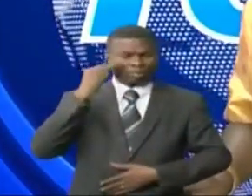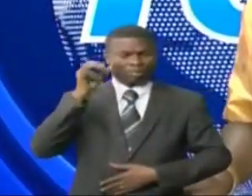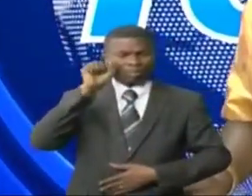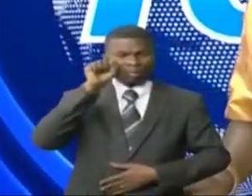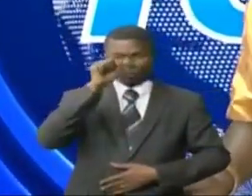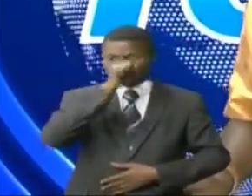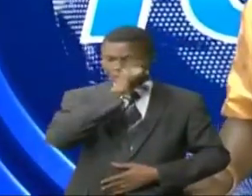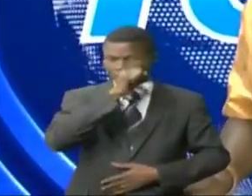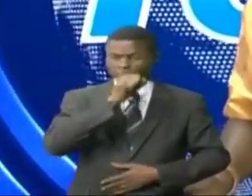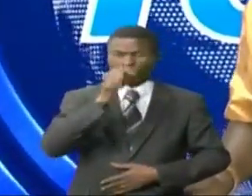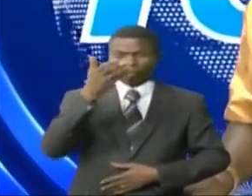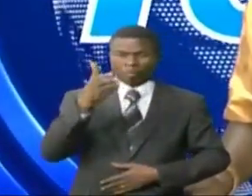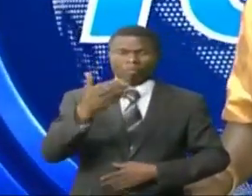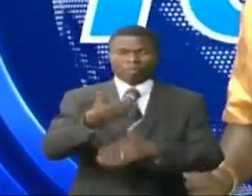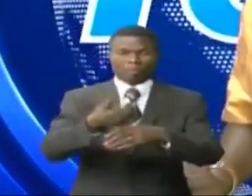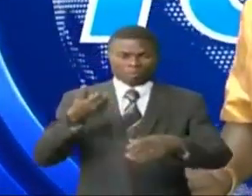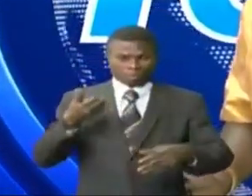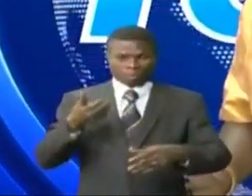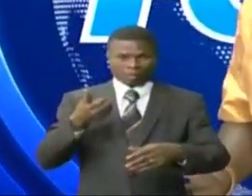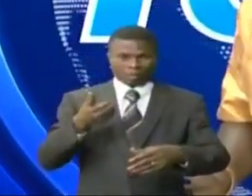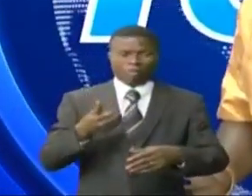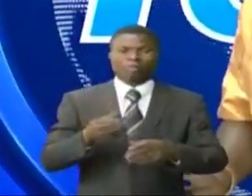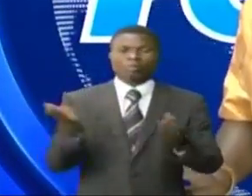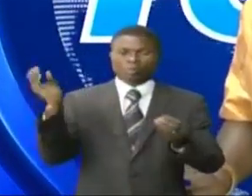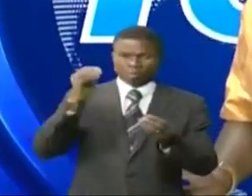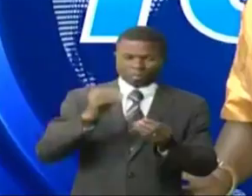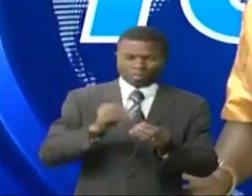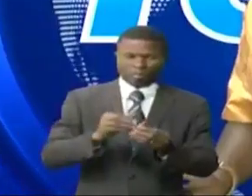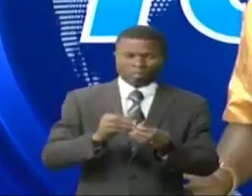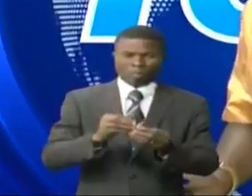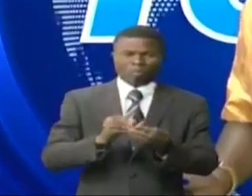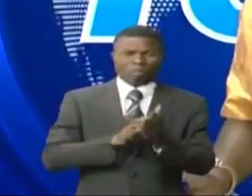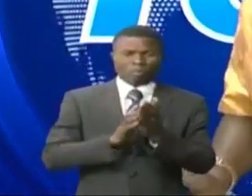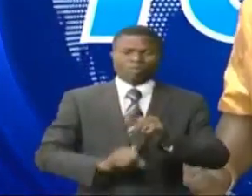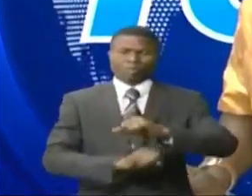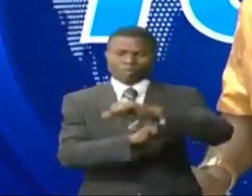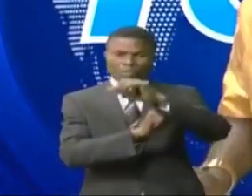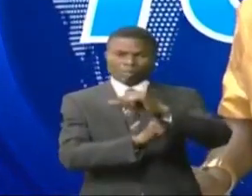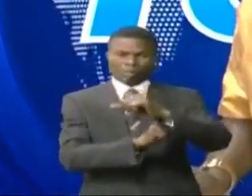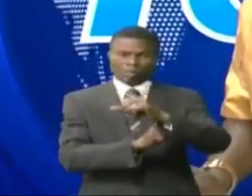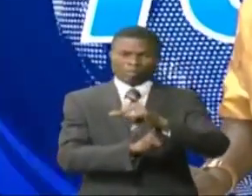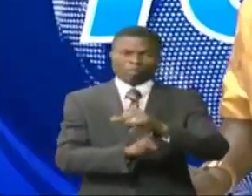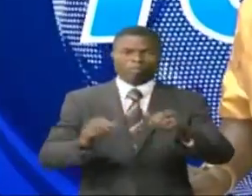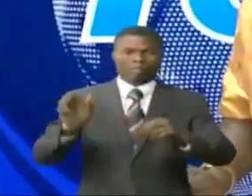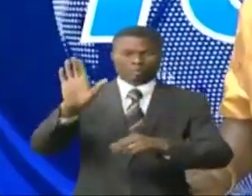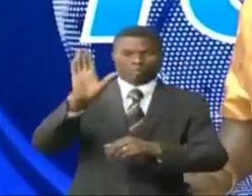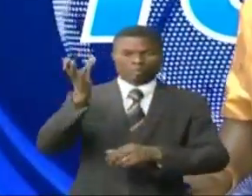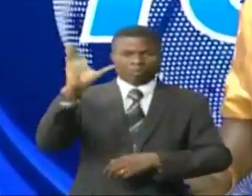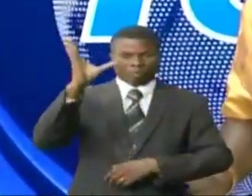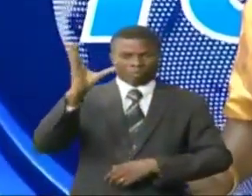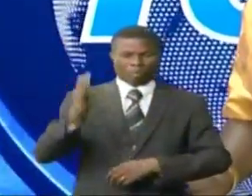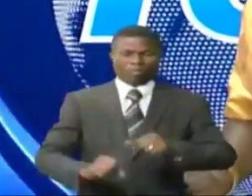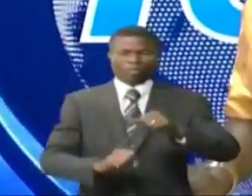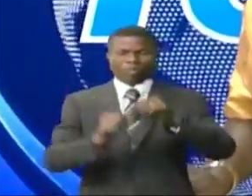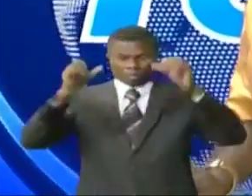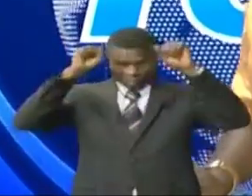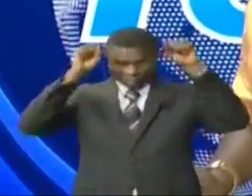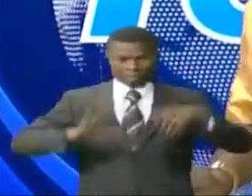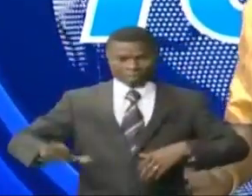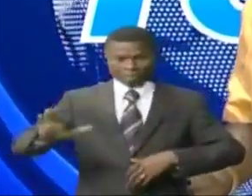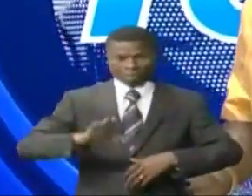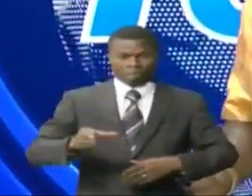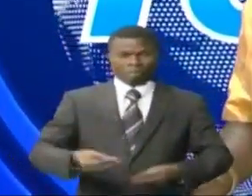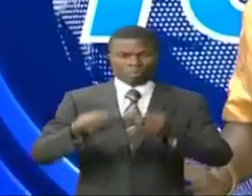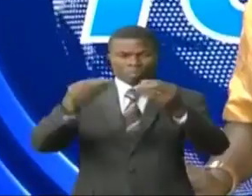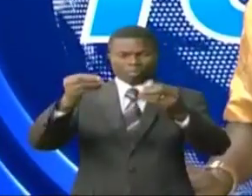Jean-Michel Samalukonde Kyenge avant de renouveler le soutien de sa juridiction au chef de l'État pour lui